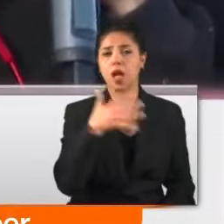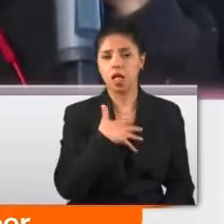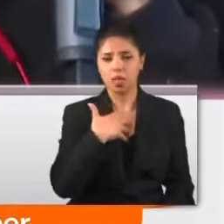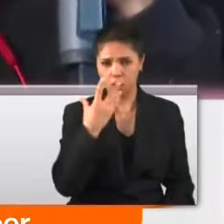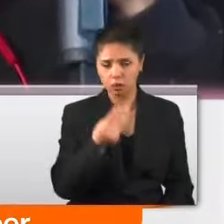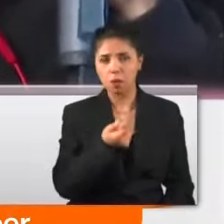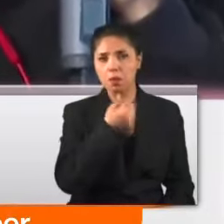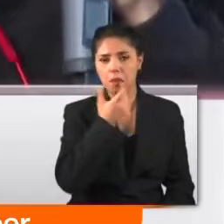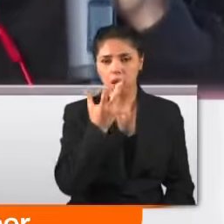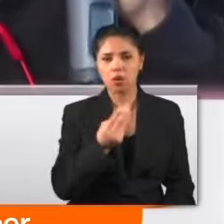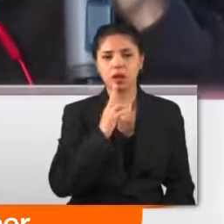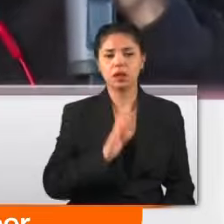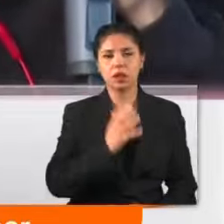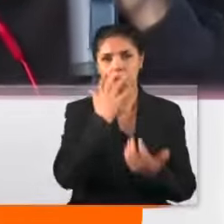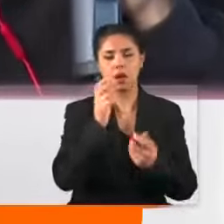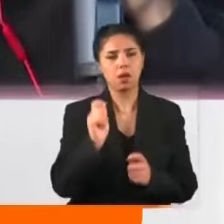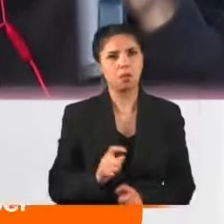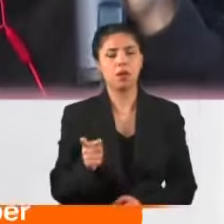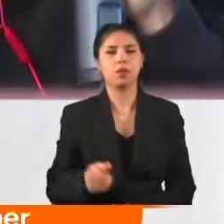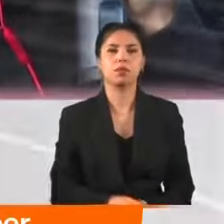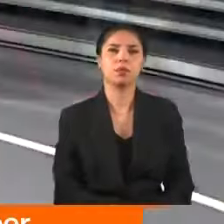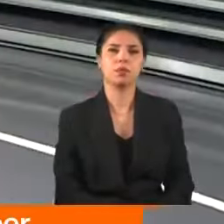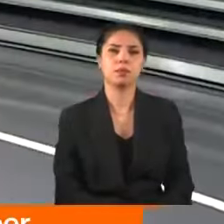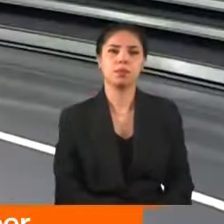kızına sahip çıkardın burada.